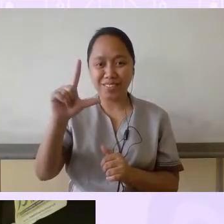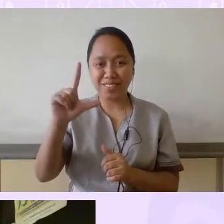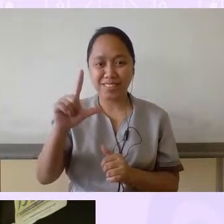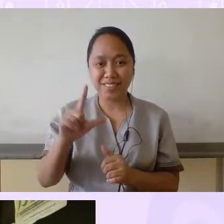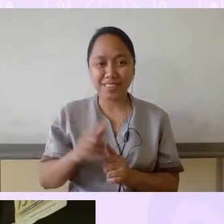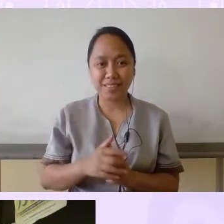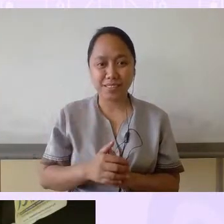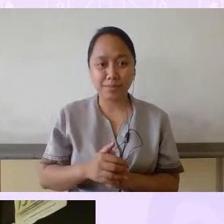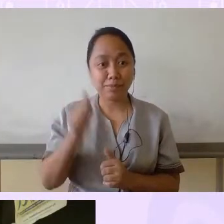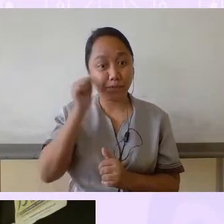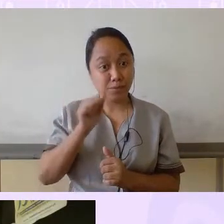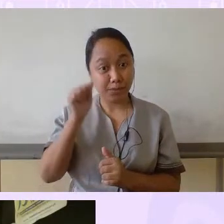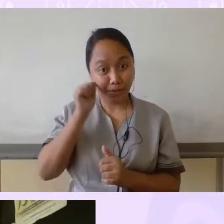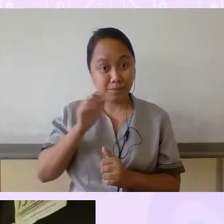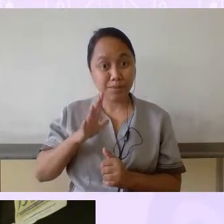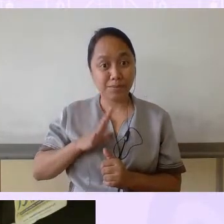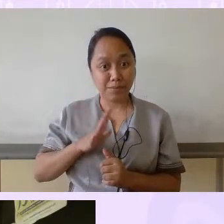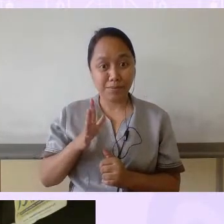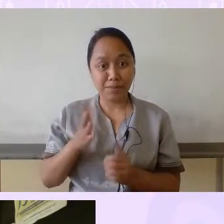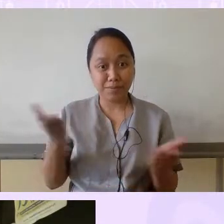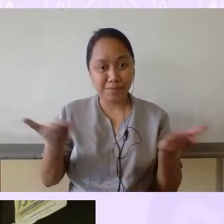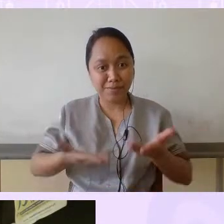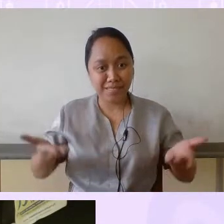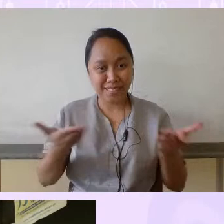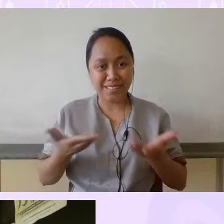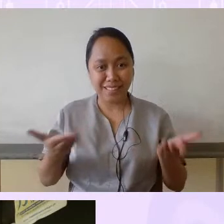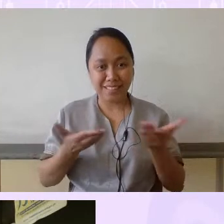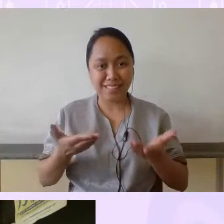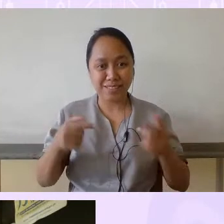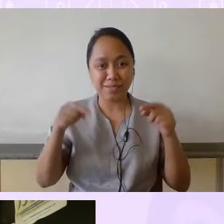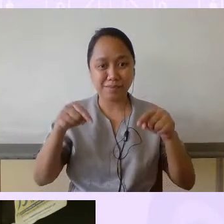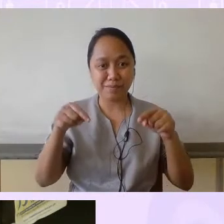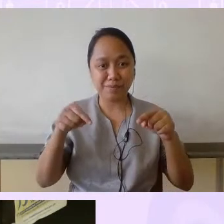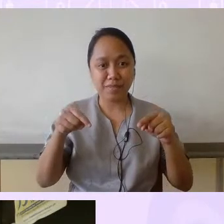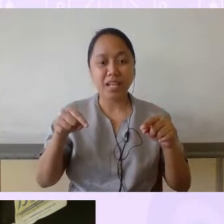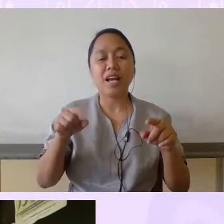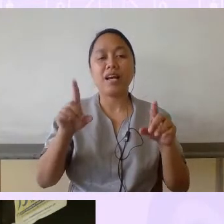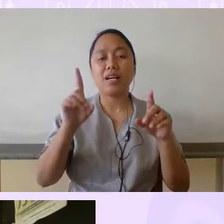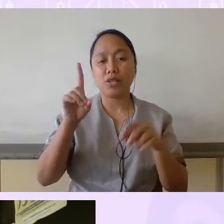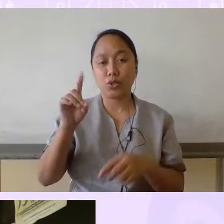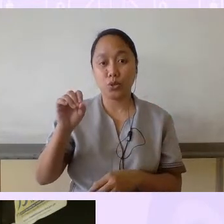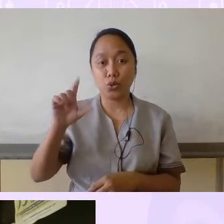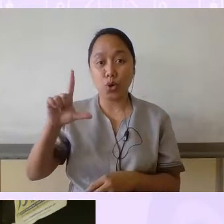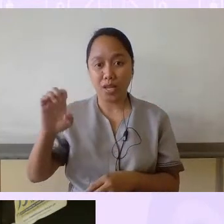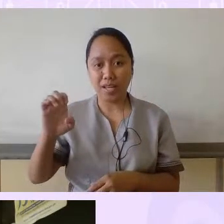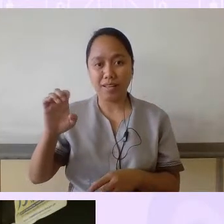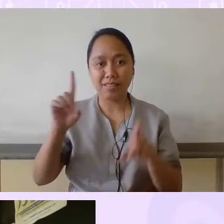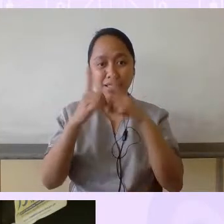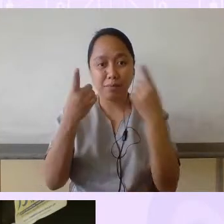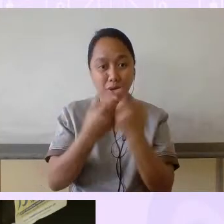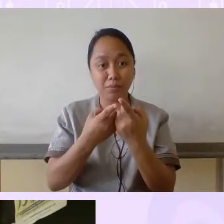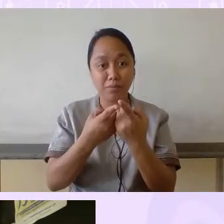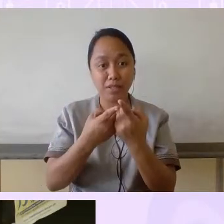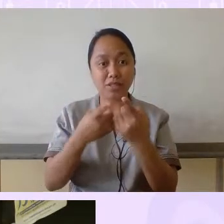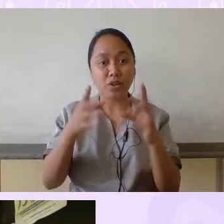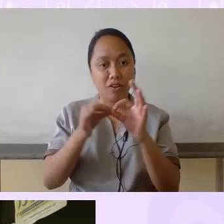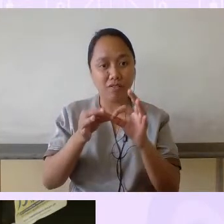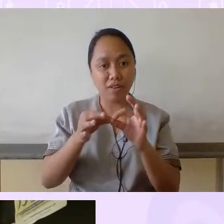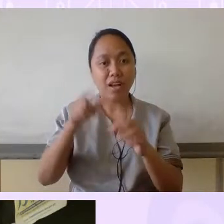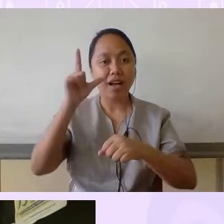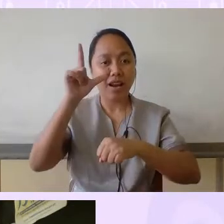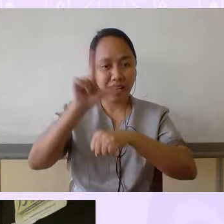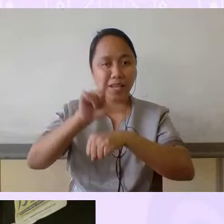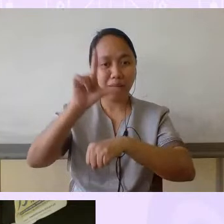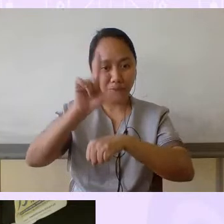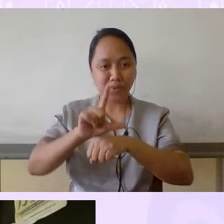mga kababaihan dito sa aming Department of Labor and Employment at dito na rin sa aming Bureau, ang Bureau of